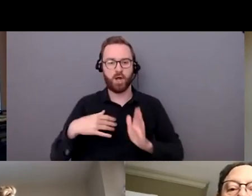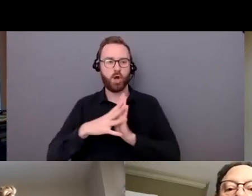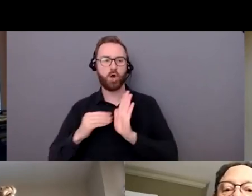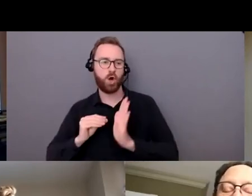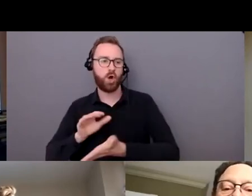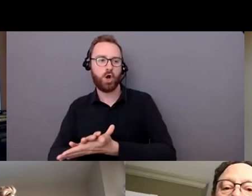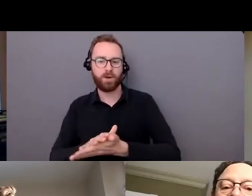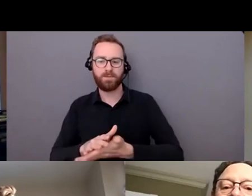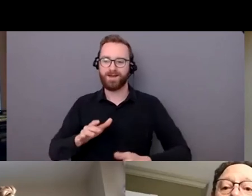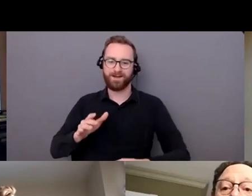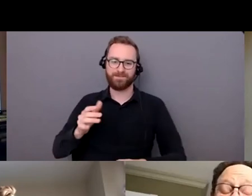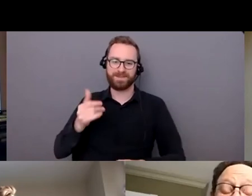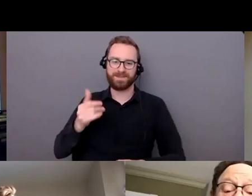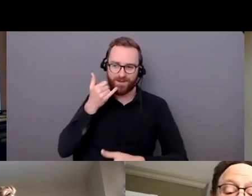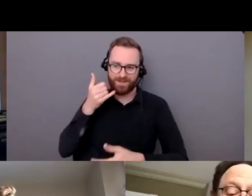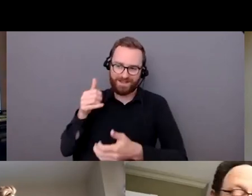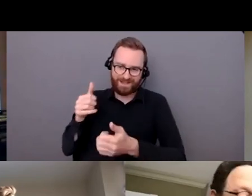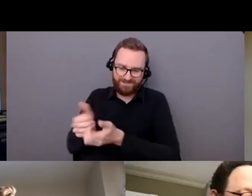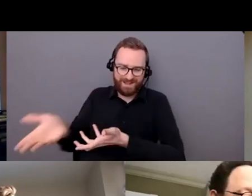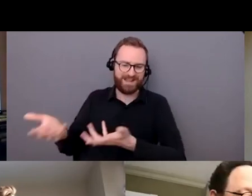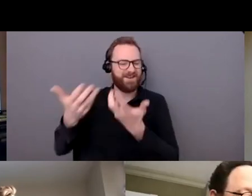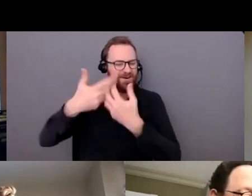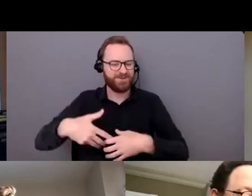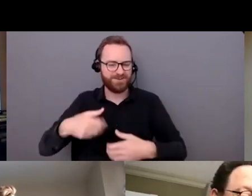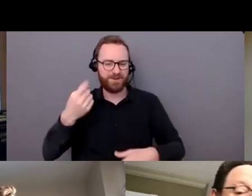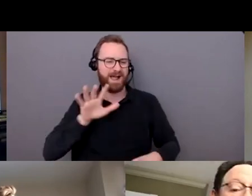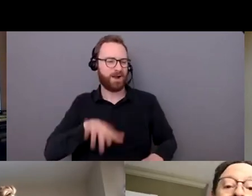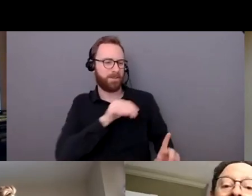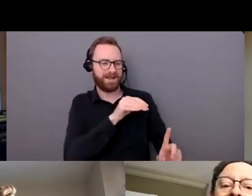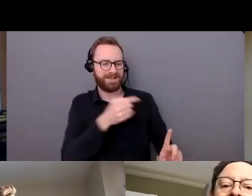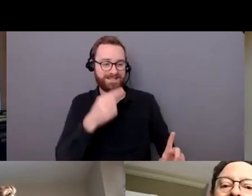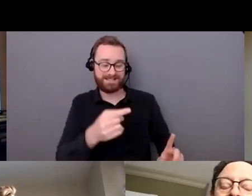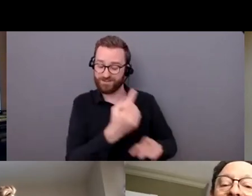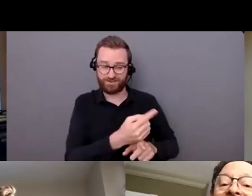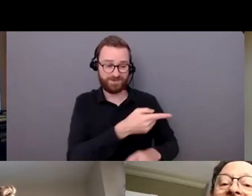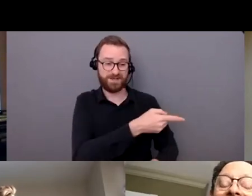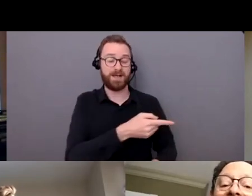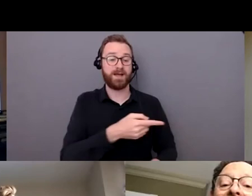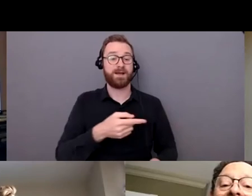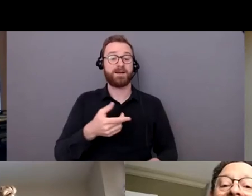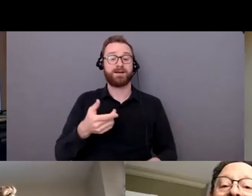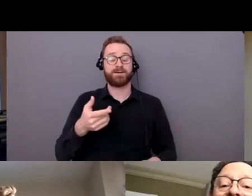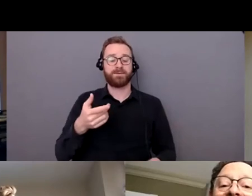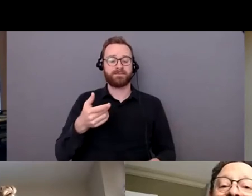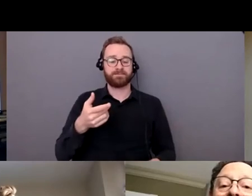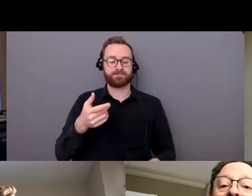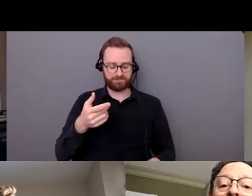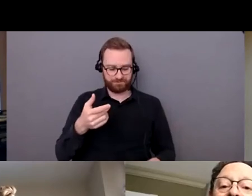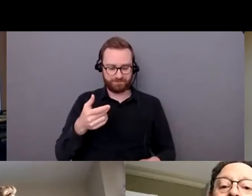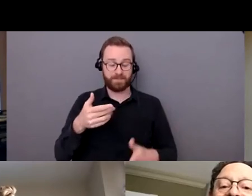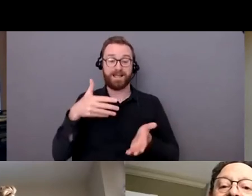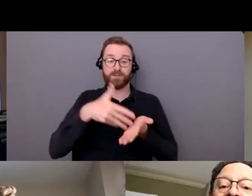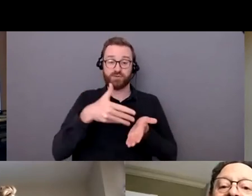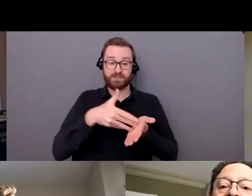téléphone, je le fais avec l'étudiant. » Parce que Martin le dit, et le rapport moi, je travaille à accueillir des étudiants, des étudiantes qui ont des